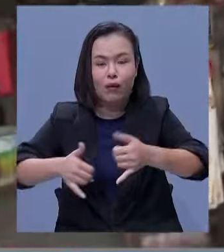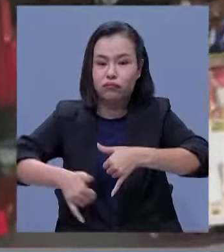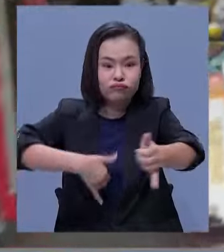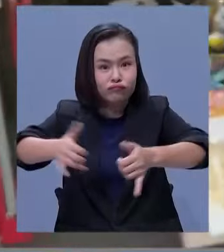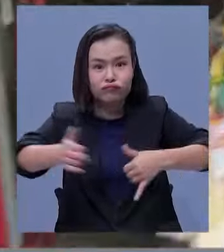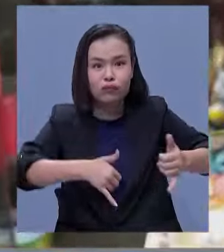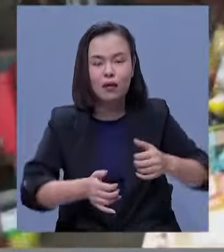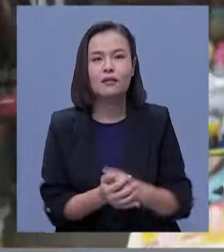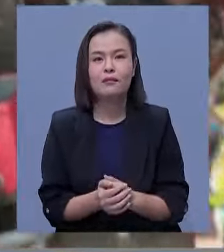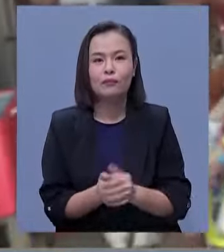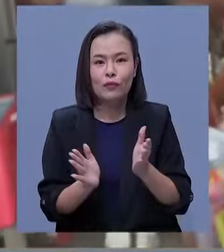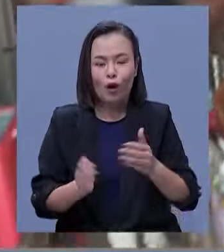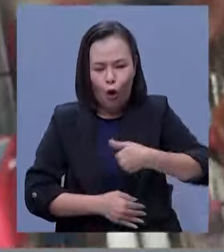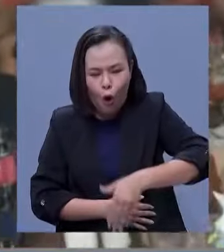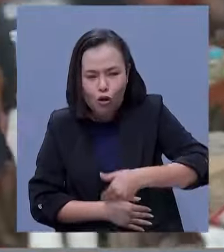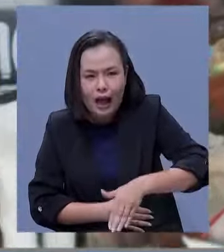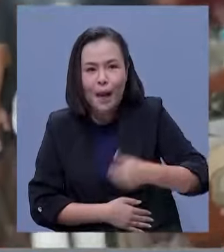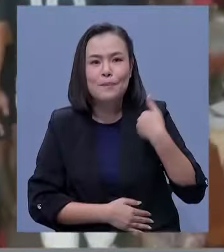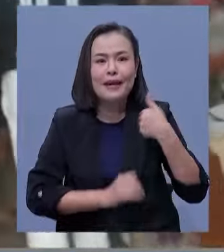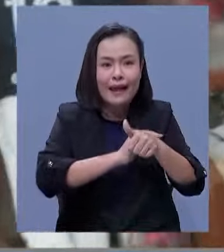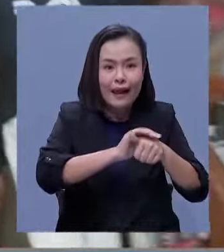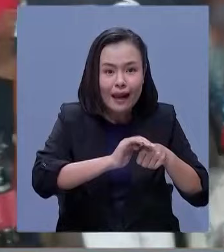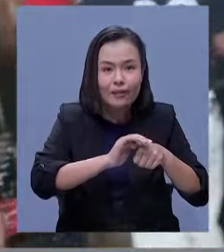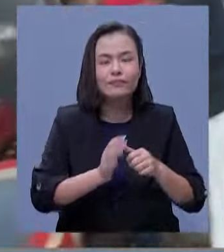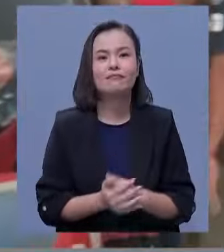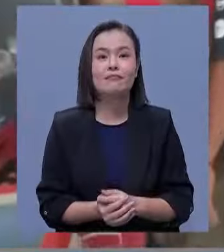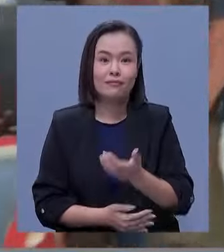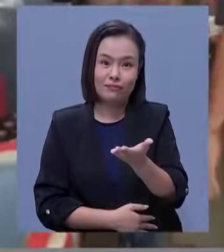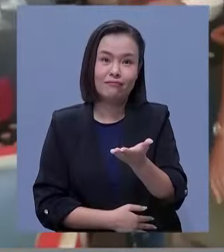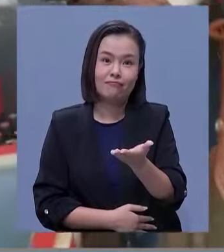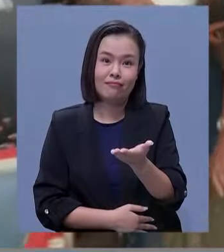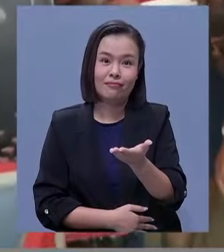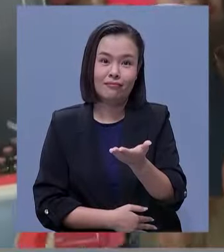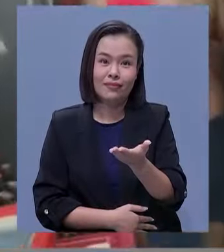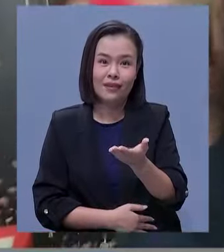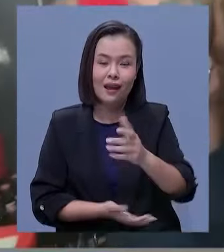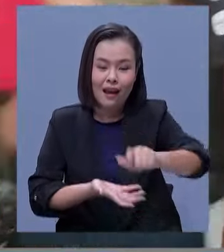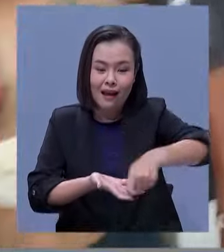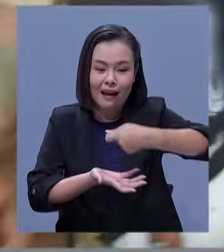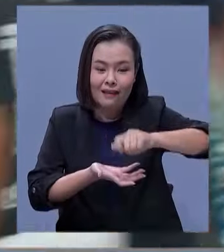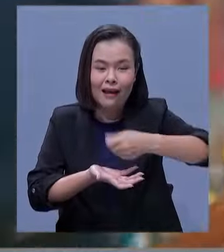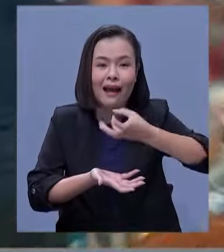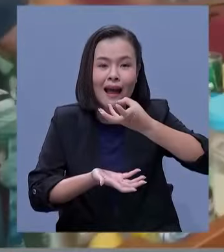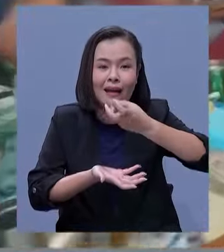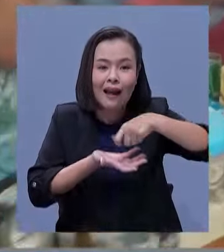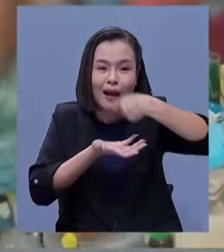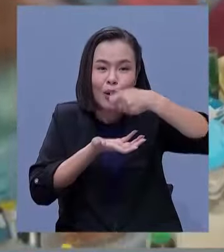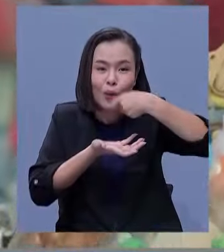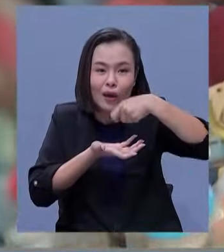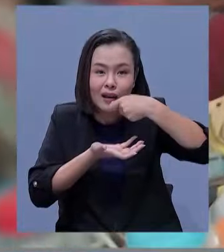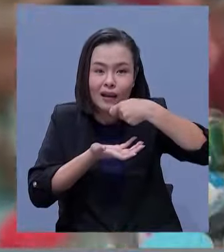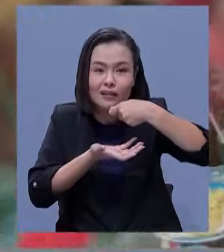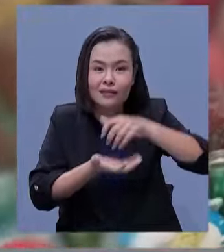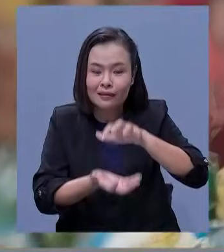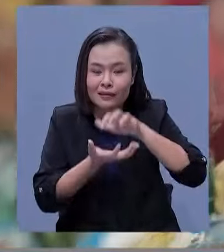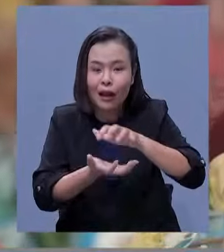ละทางบางคนก็เข้าห้องน้ำบ้างอะไรบ้างแต่นี่บางคนไปตักข้าวกินอย่างเงี้ย ทาน